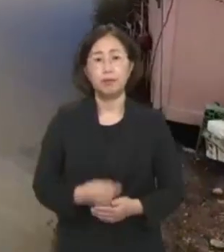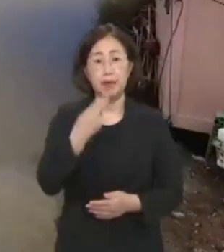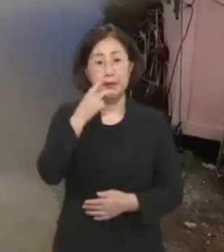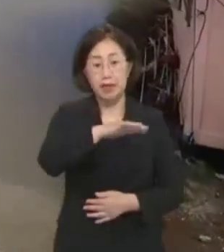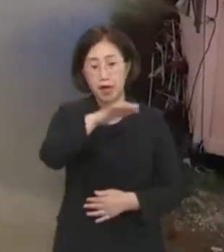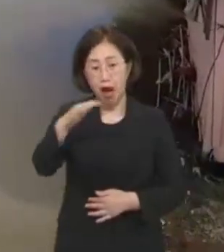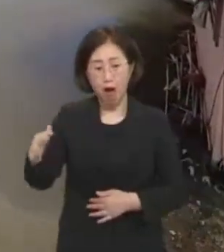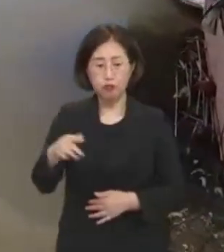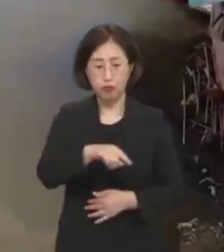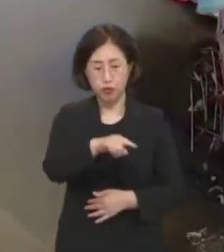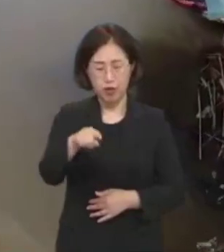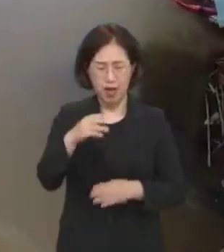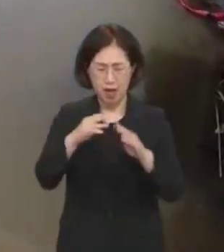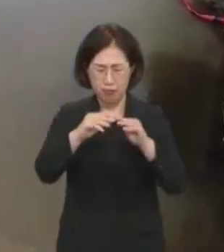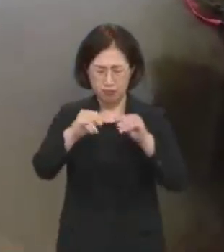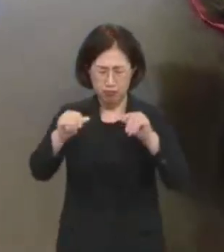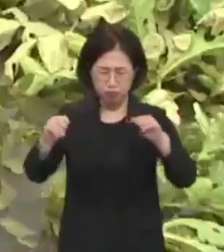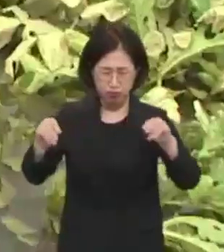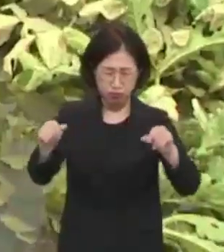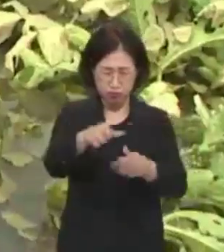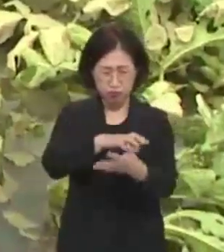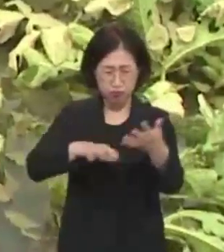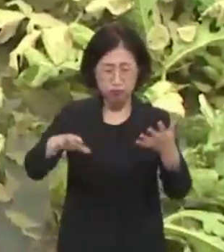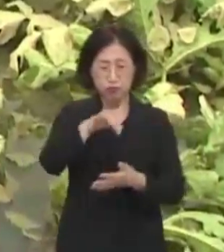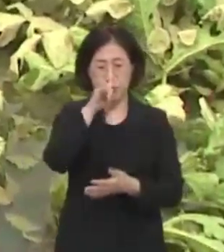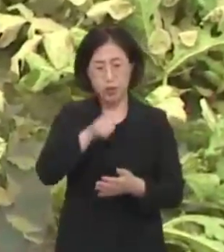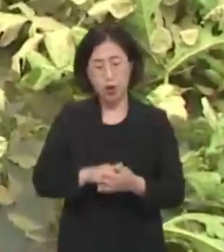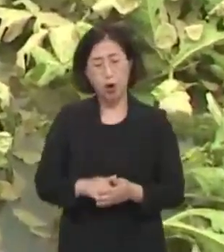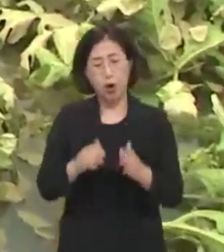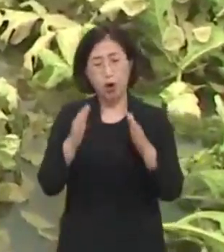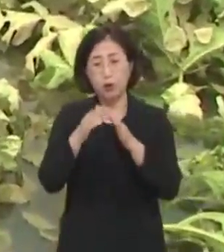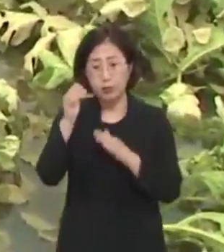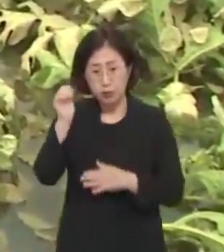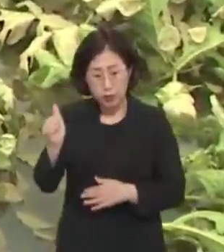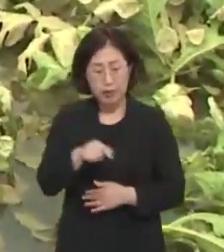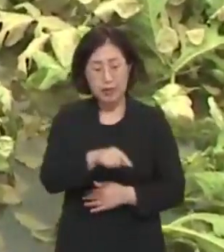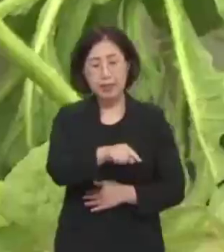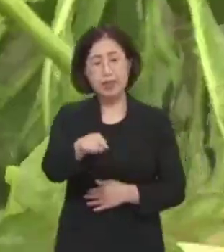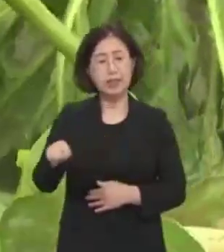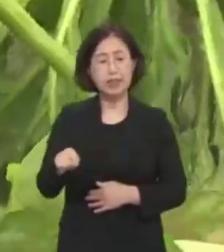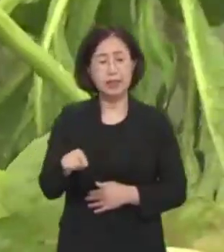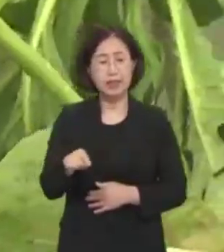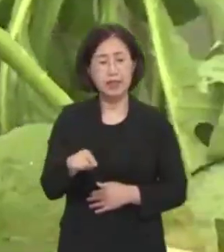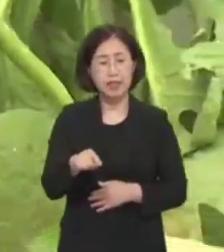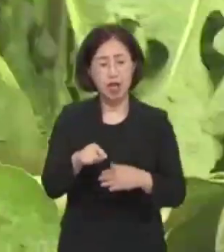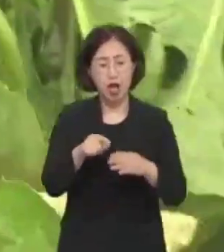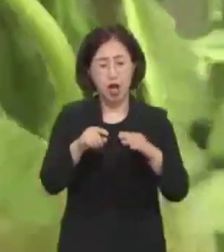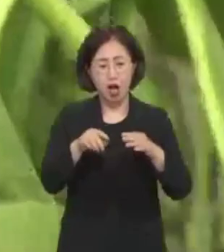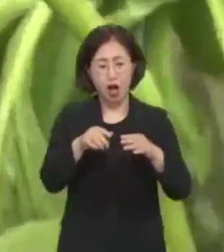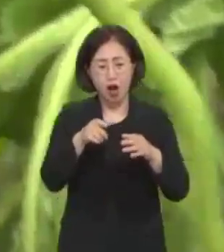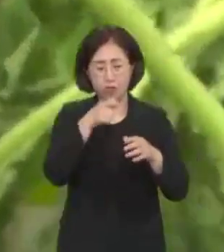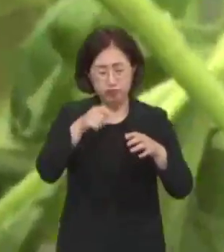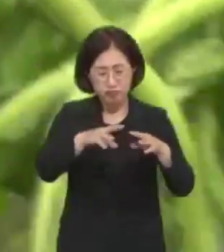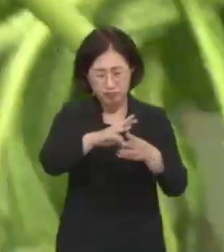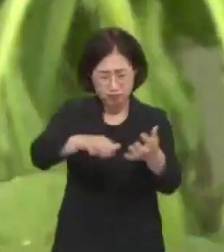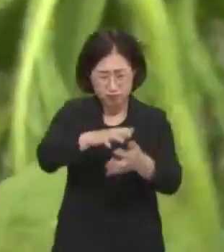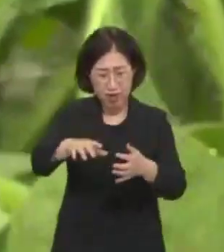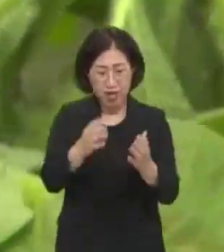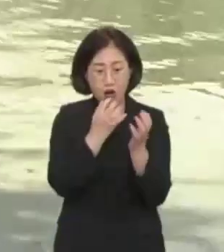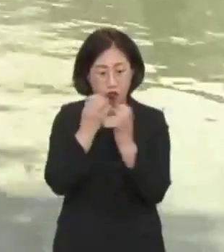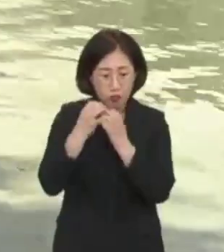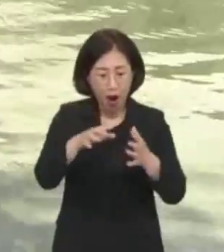비닐하우스 내부가 흙탕물로 가득합니다. 주인은 물속에 잠겨 못 쓰게 된 수박들을 하나씩 들어올려 흙탕물을